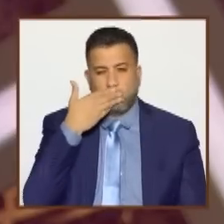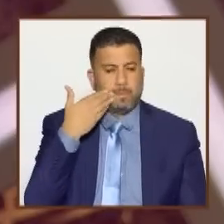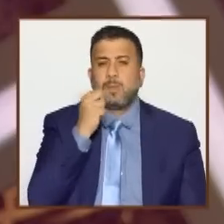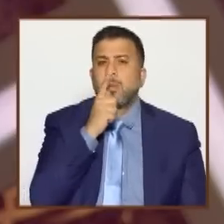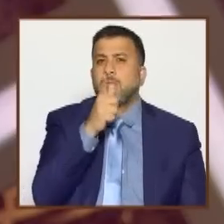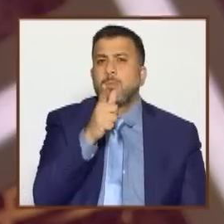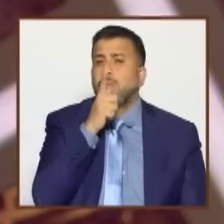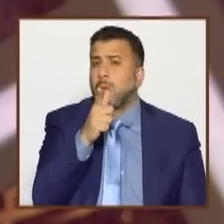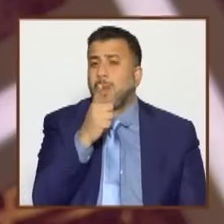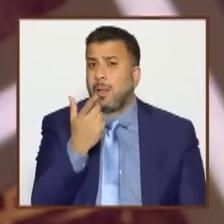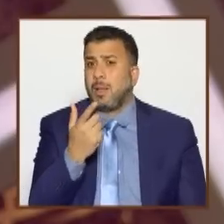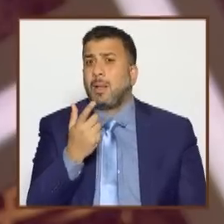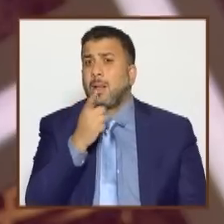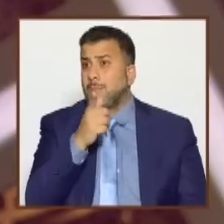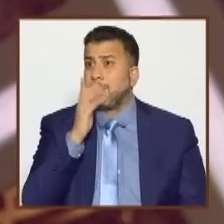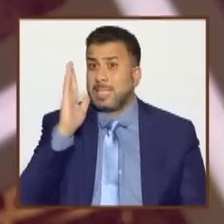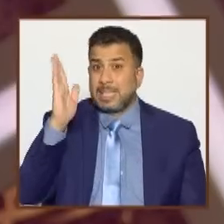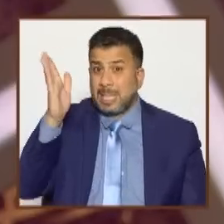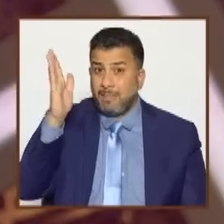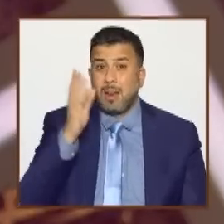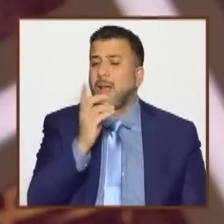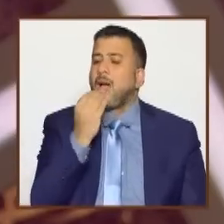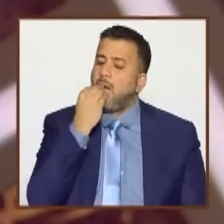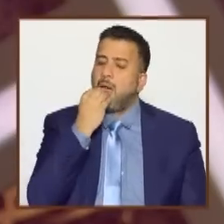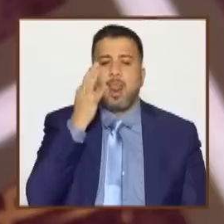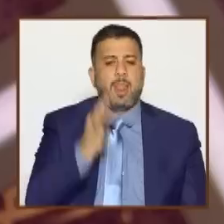والسلام: ليس من البر الصيام في السفر.